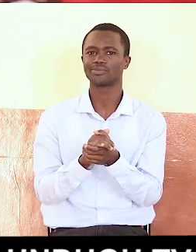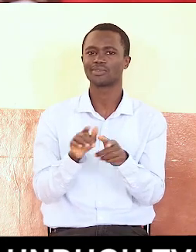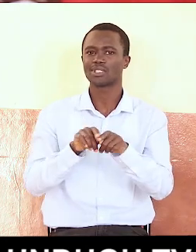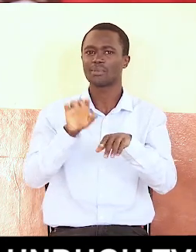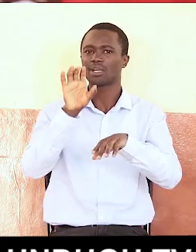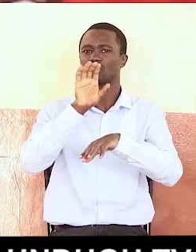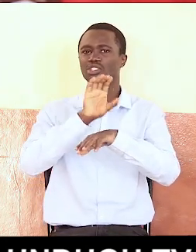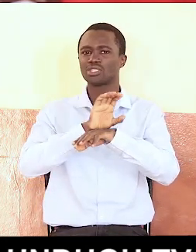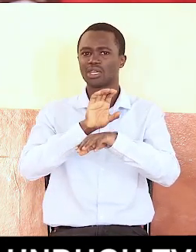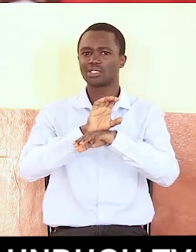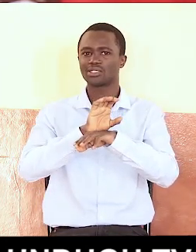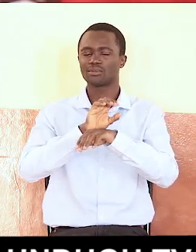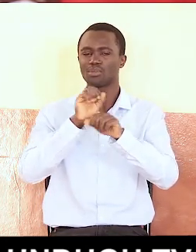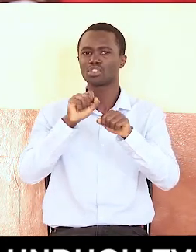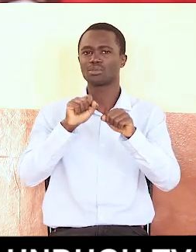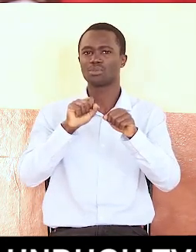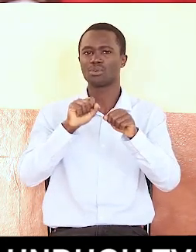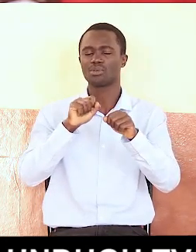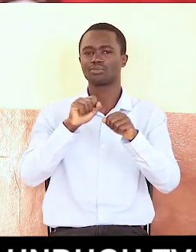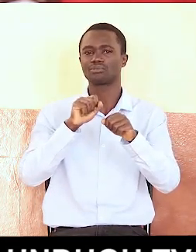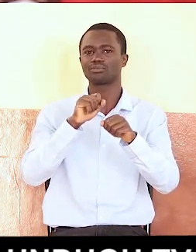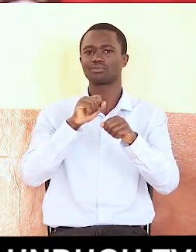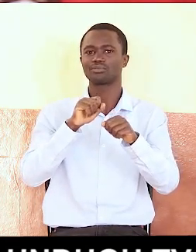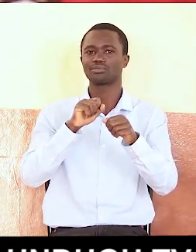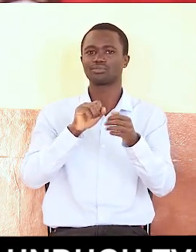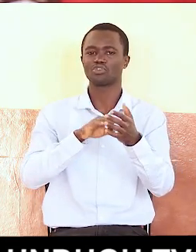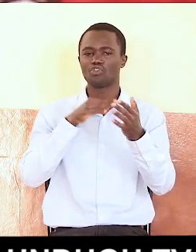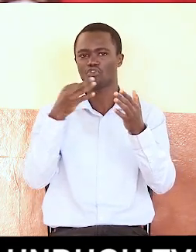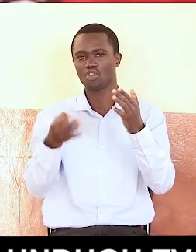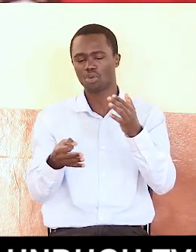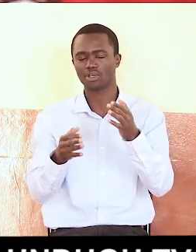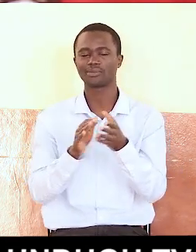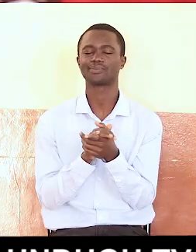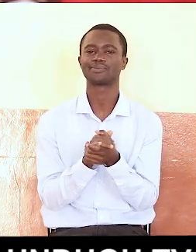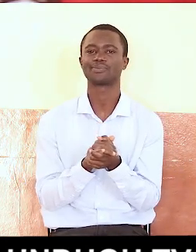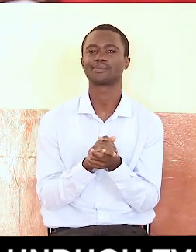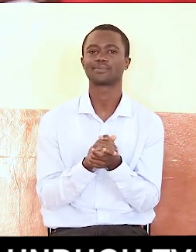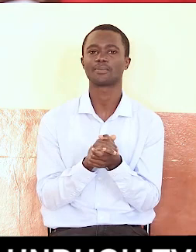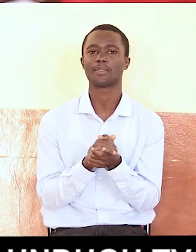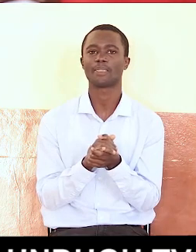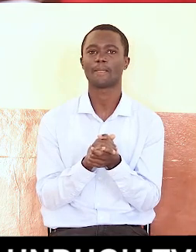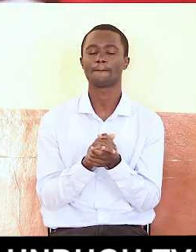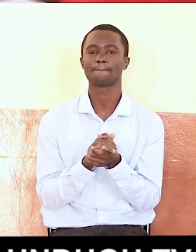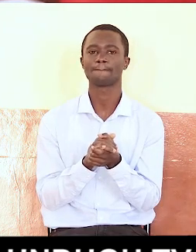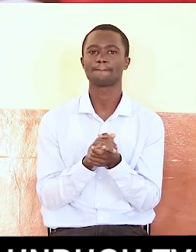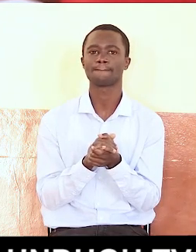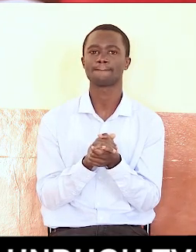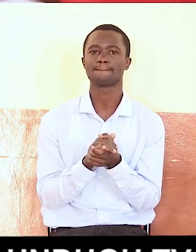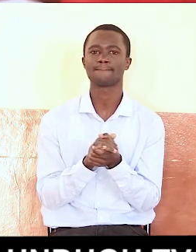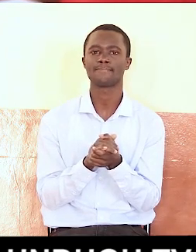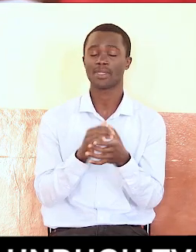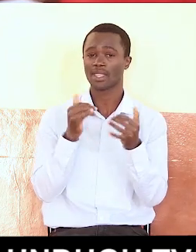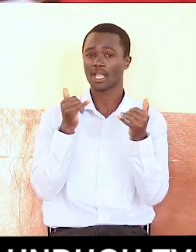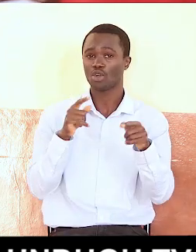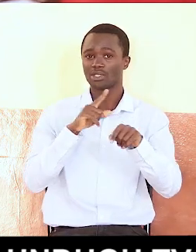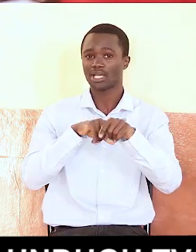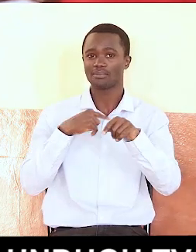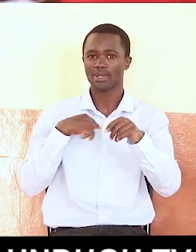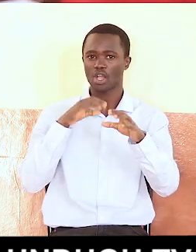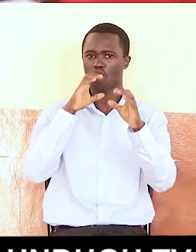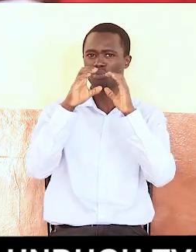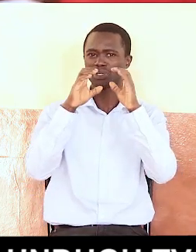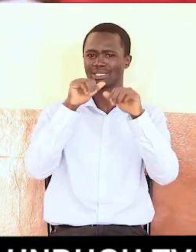kanisa litafifia kwa njia moja ama lingine. Wakati ninapozungumza juu